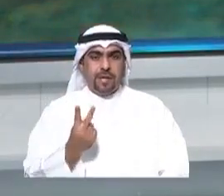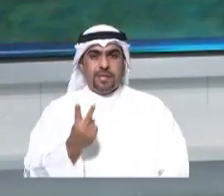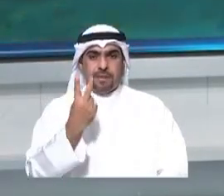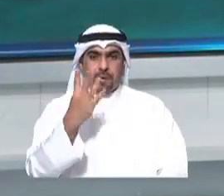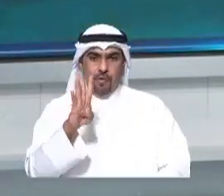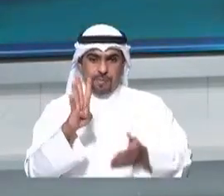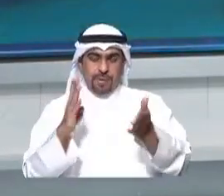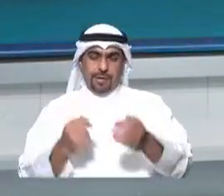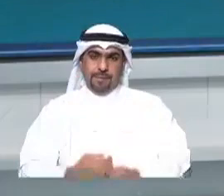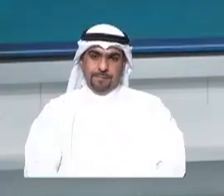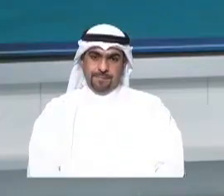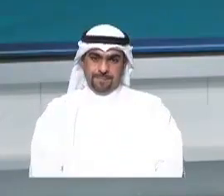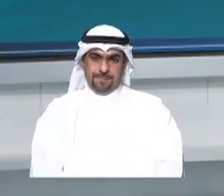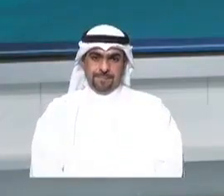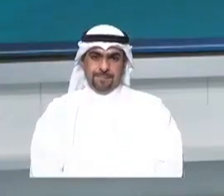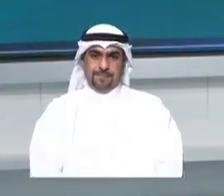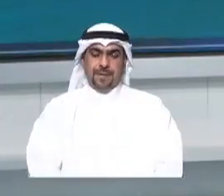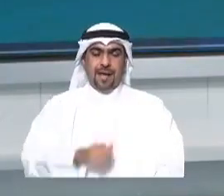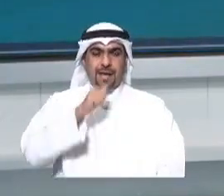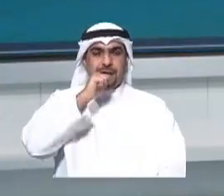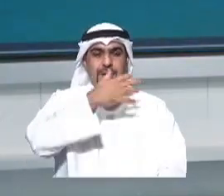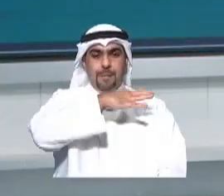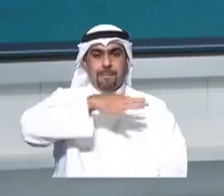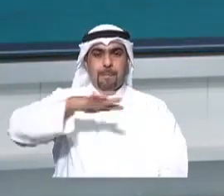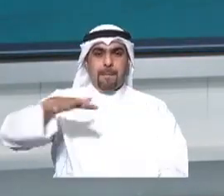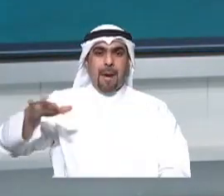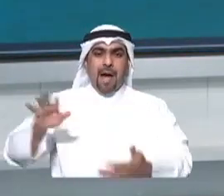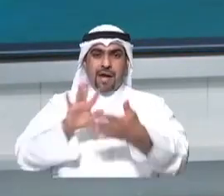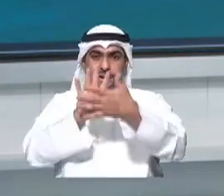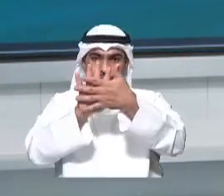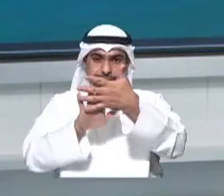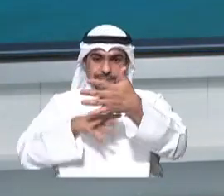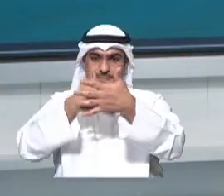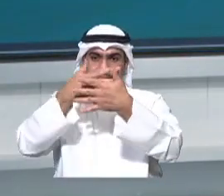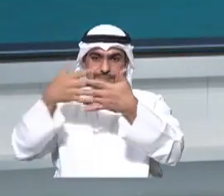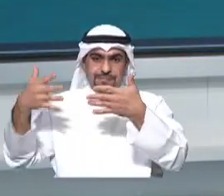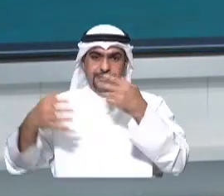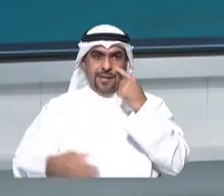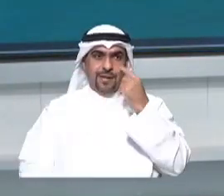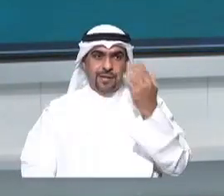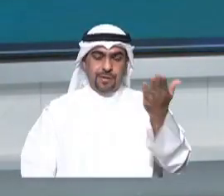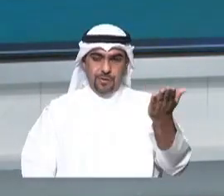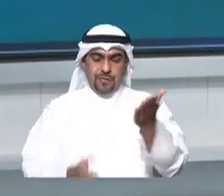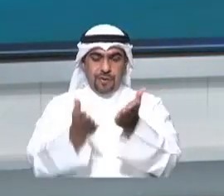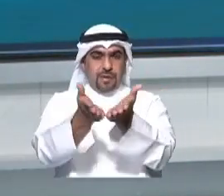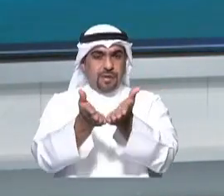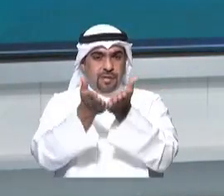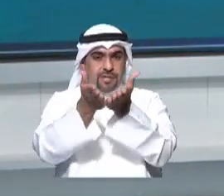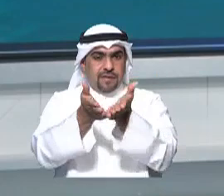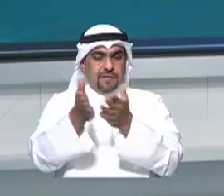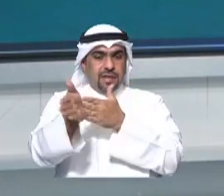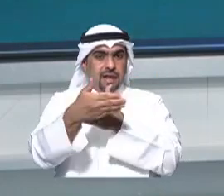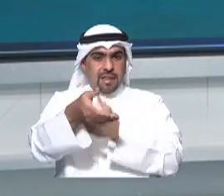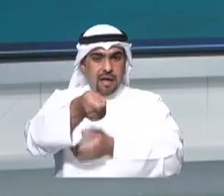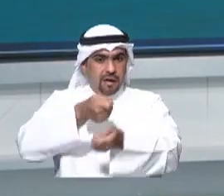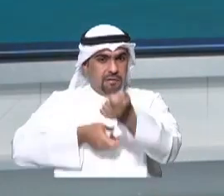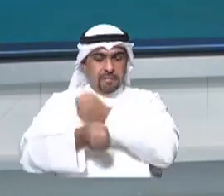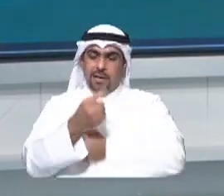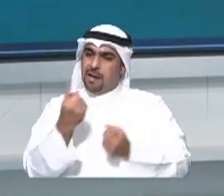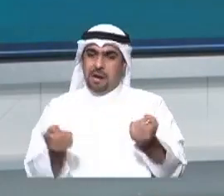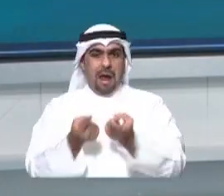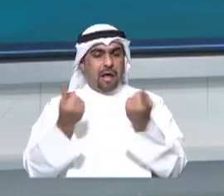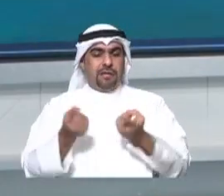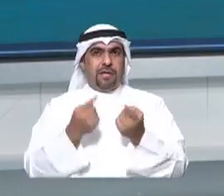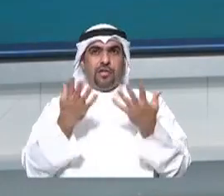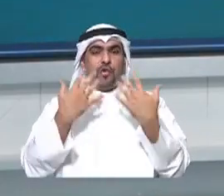47 درجة مئوية. الأجواء البحرية إن شاء الله خلال 24 ساعة القادمة جيد لممارسة أي نشاط بحري، وحالة البحر خفيف إلى معتدل